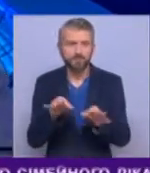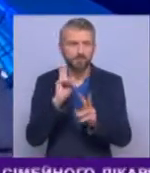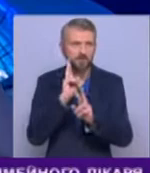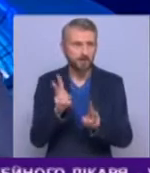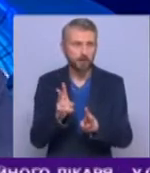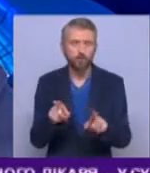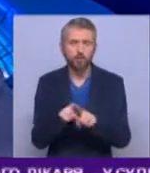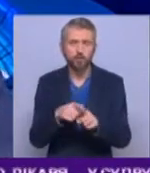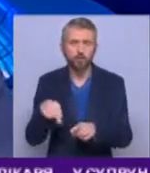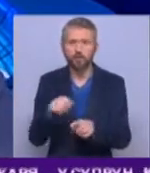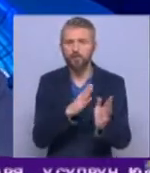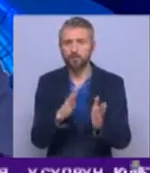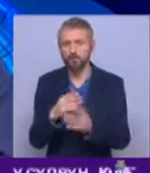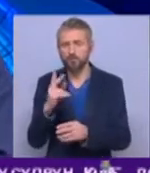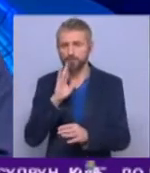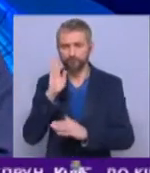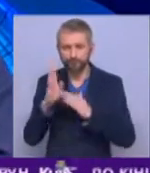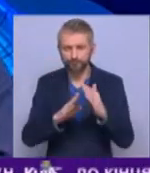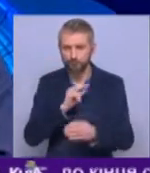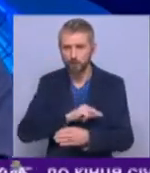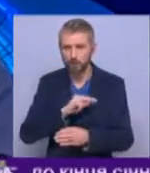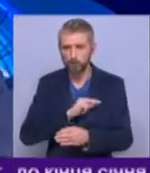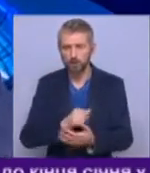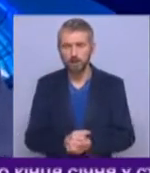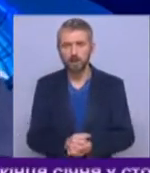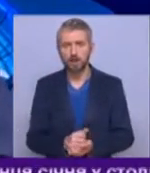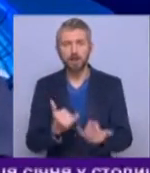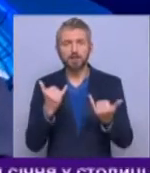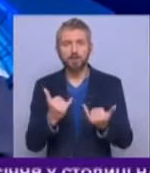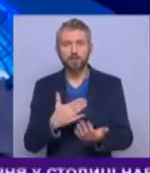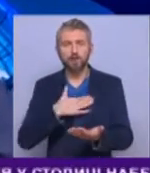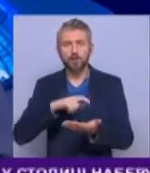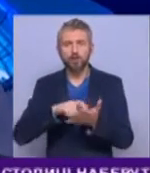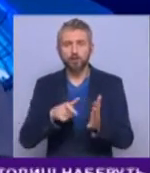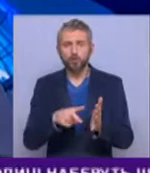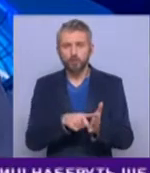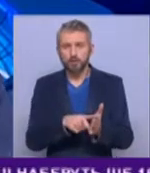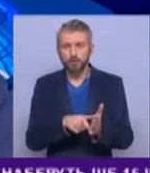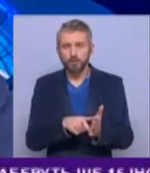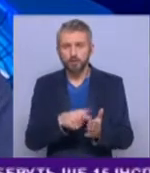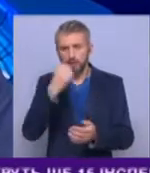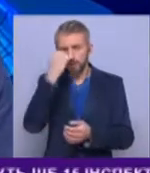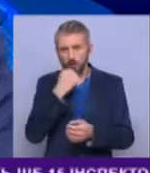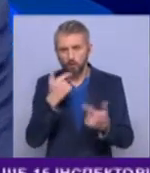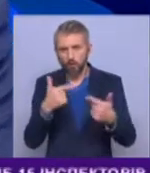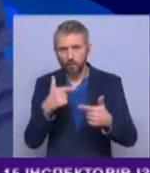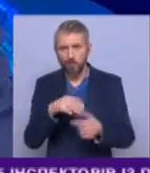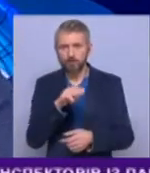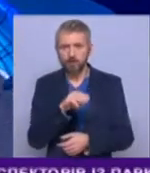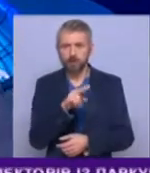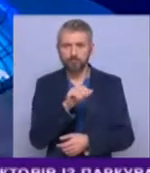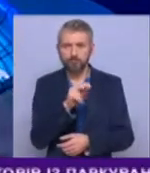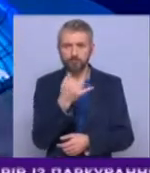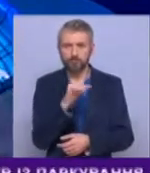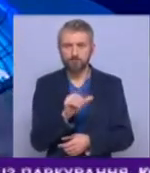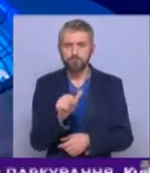одно ви в режимі 24 години працюєте. Я нагадаю, що в цей момент в нашій студії, я дякую нашим гостям, був Тарас Панчій,